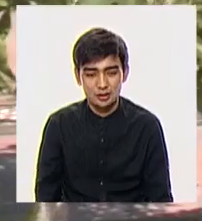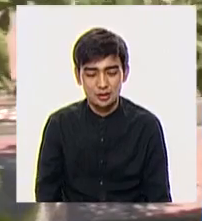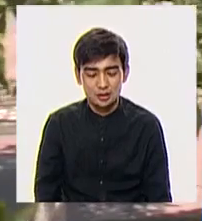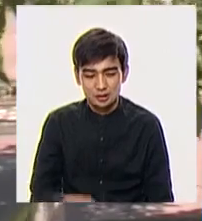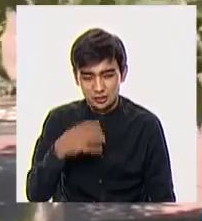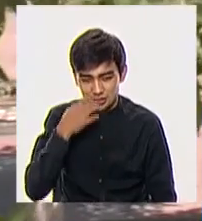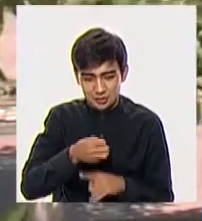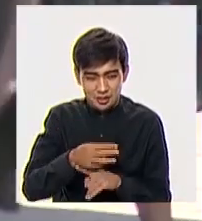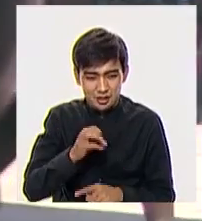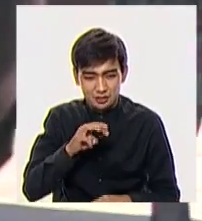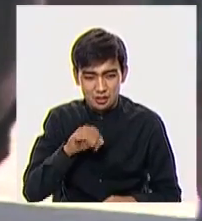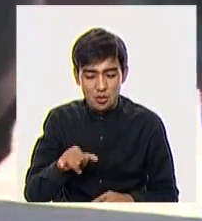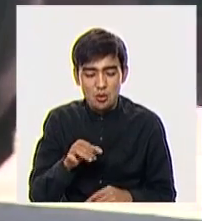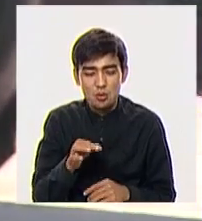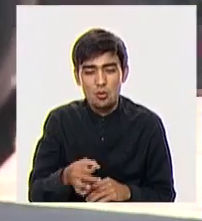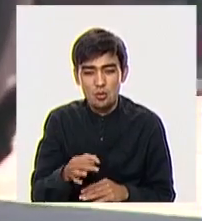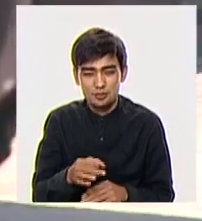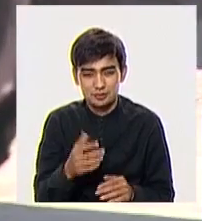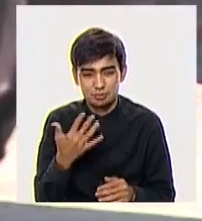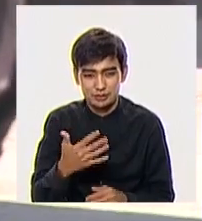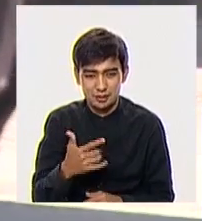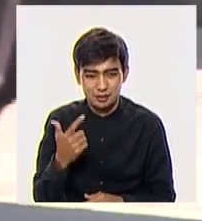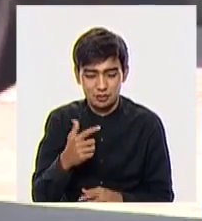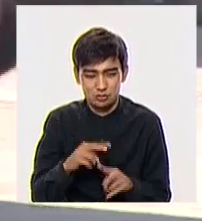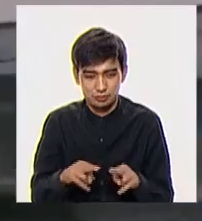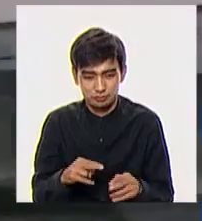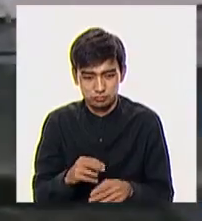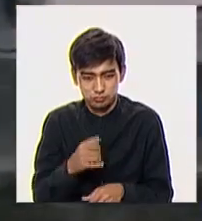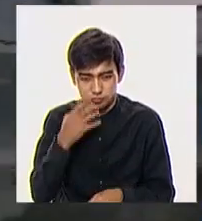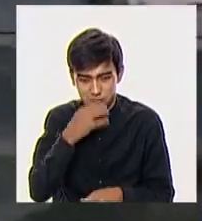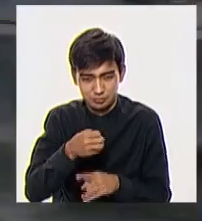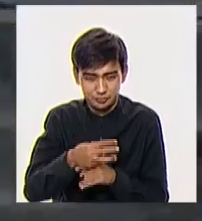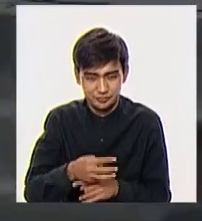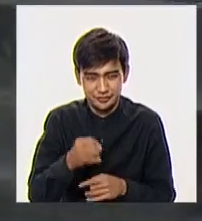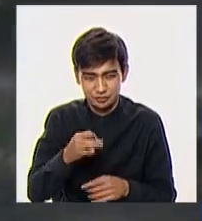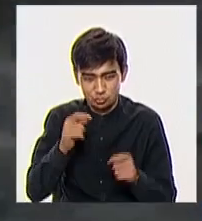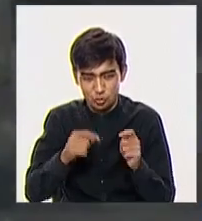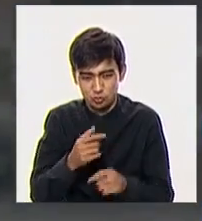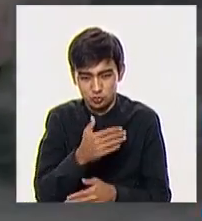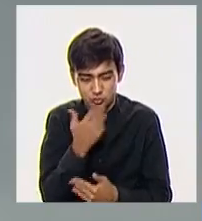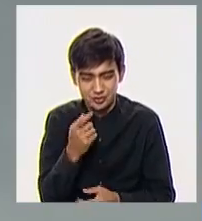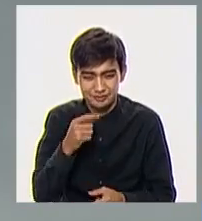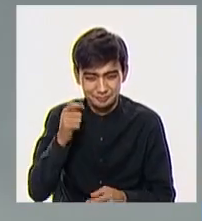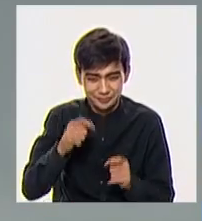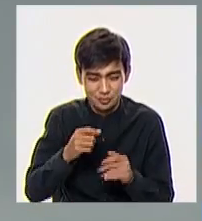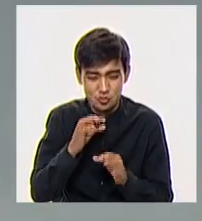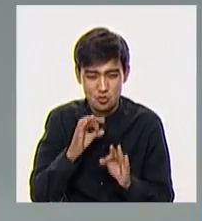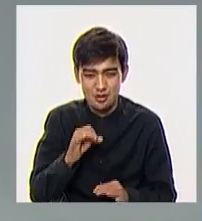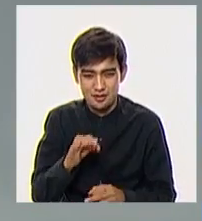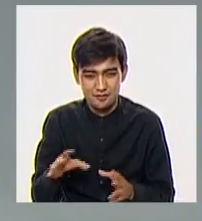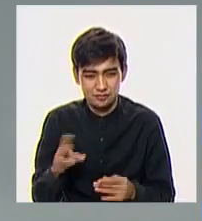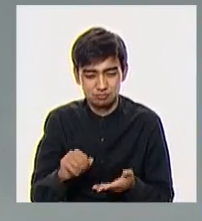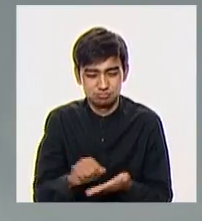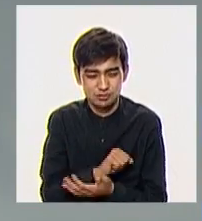Климаты қуаң Атырау облысында ауа температурасы 50 градустан асып түсті. Жаз бойы өңірде мүлде жауын шашын жоқ, тамшы тамбай, көктің бәрі қурап